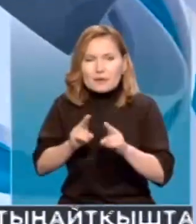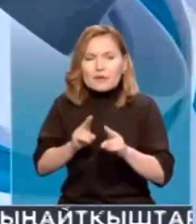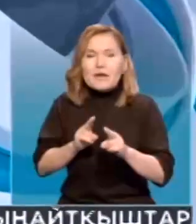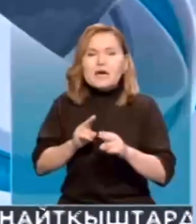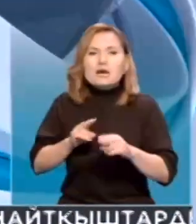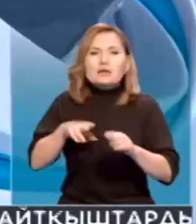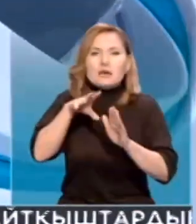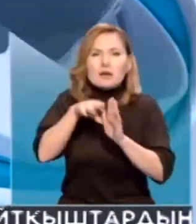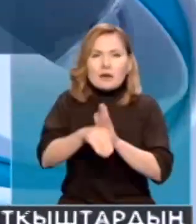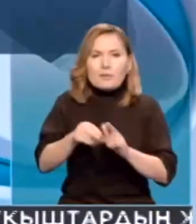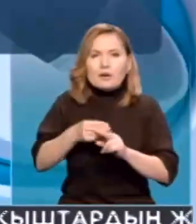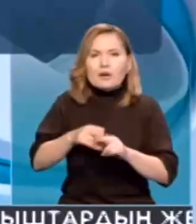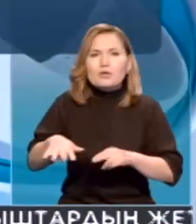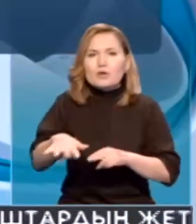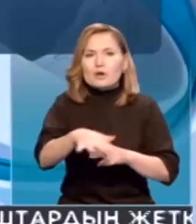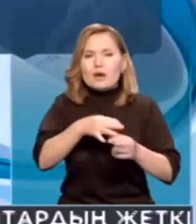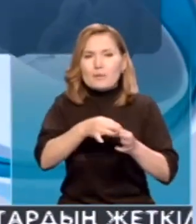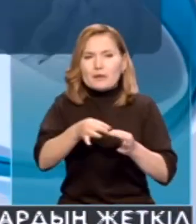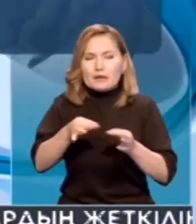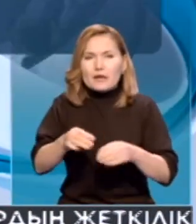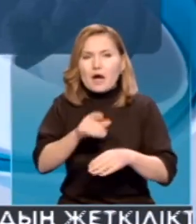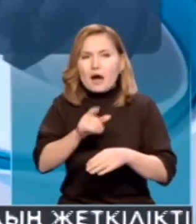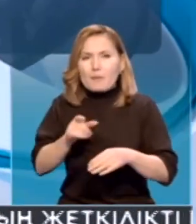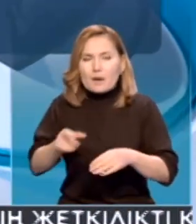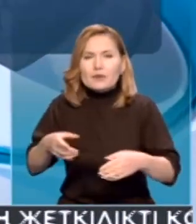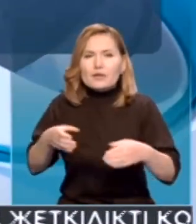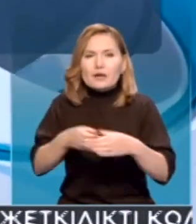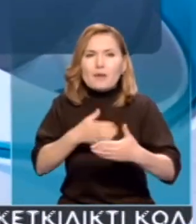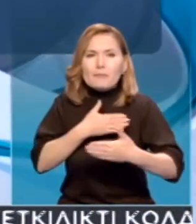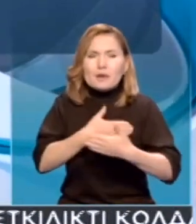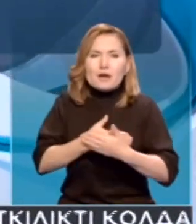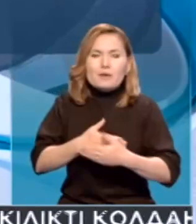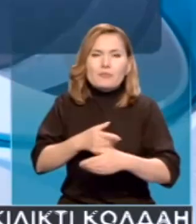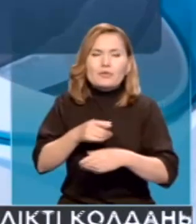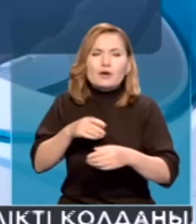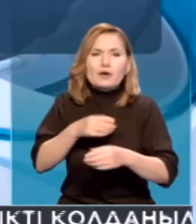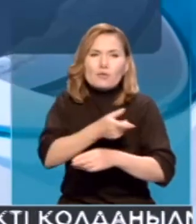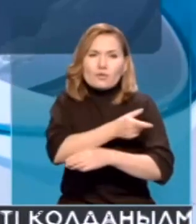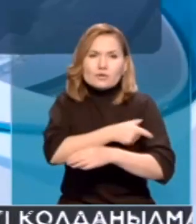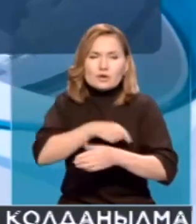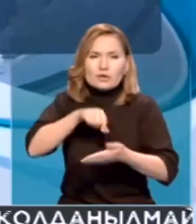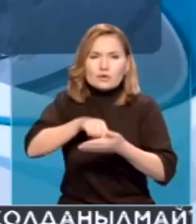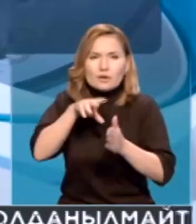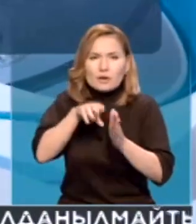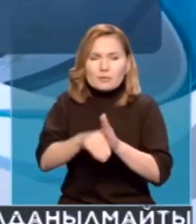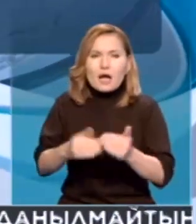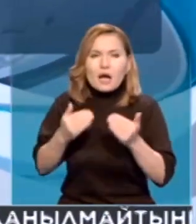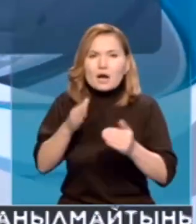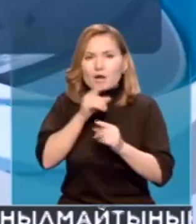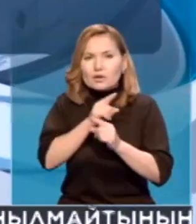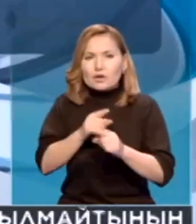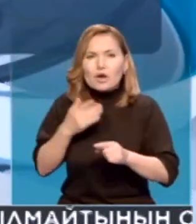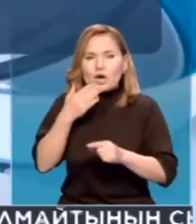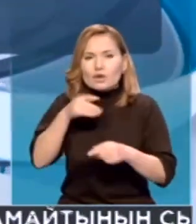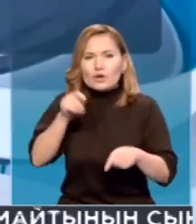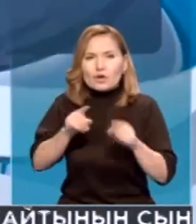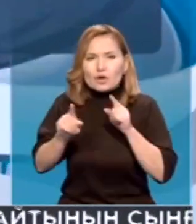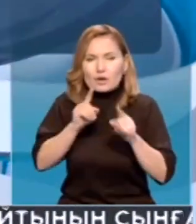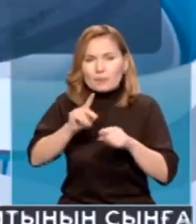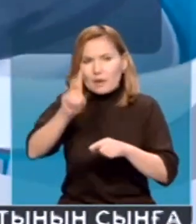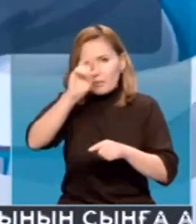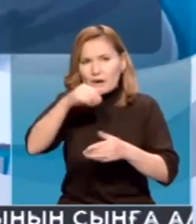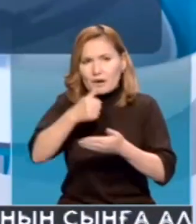және сарапшылармен қатар өңірлердегі азаматтық қоғамның белсенді өкілдері мүше боп кірді. Қазіргі уақытта ұлттық құрылтай